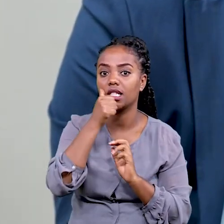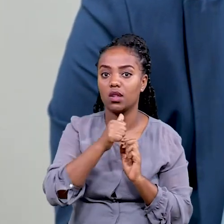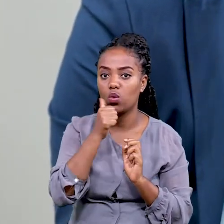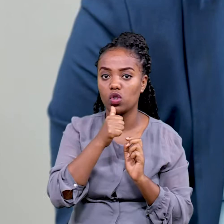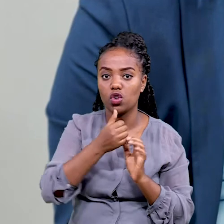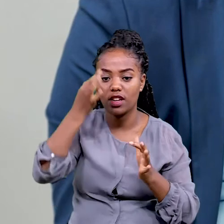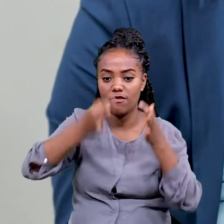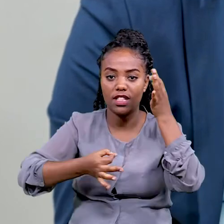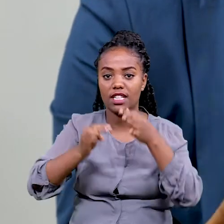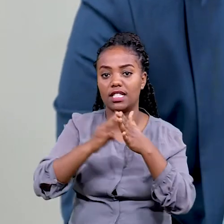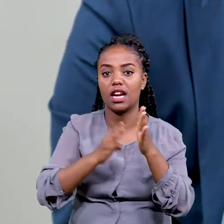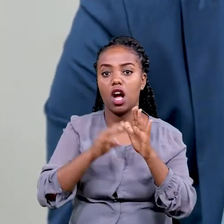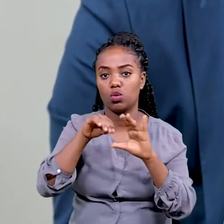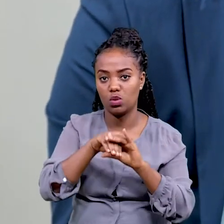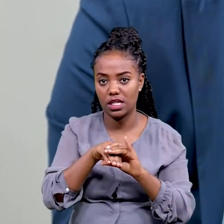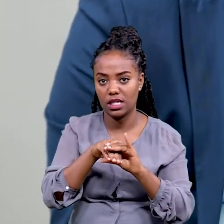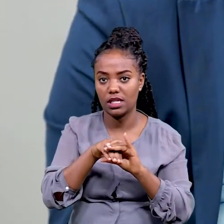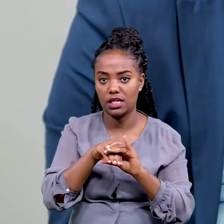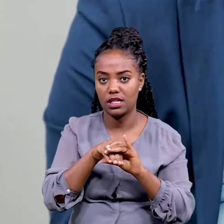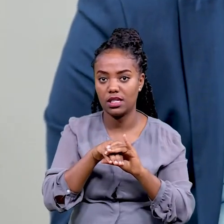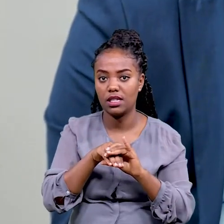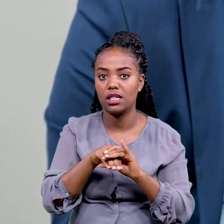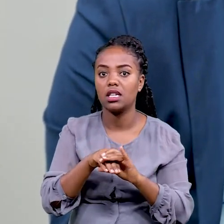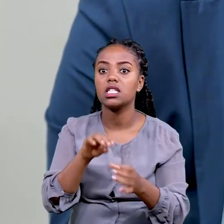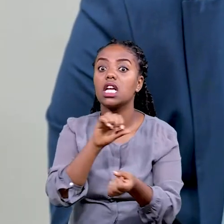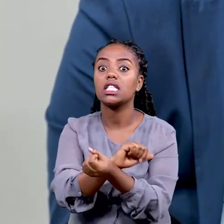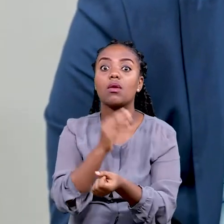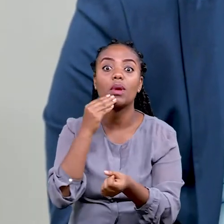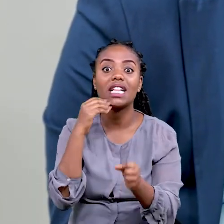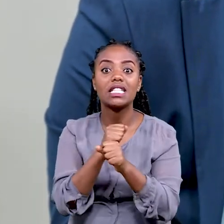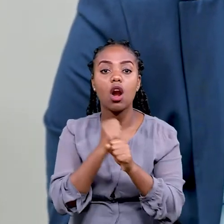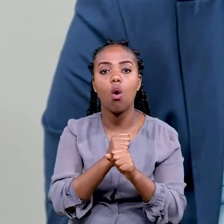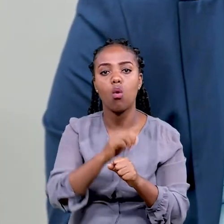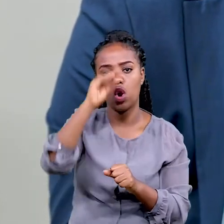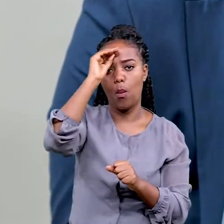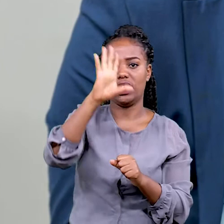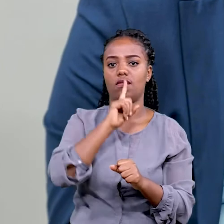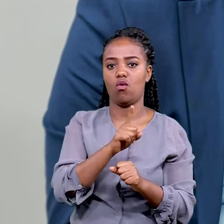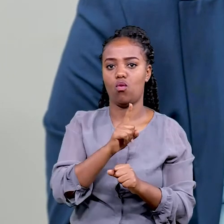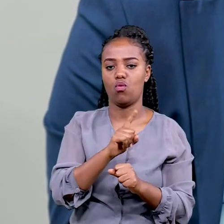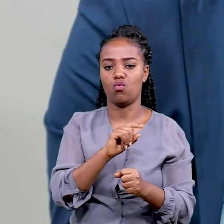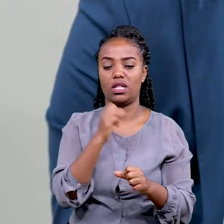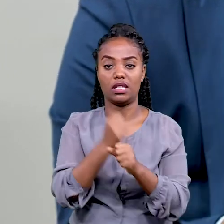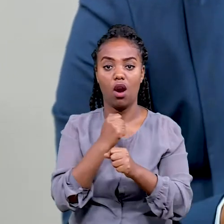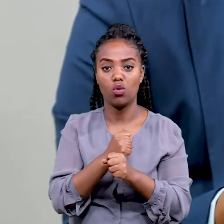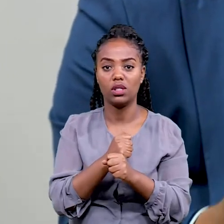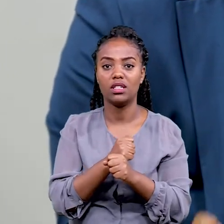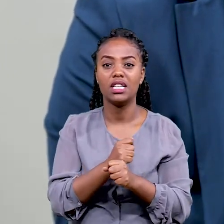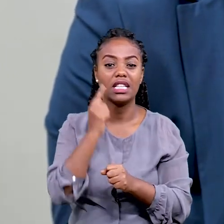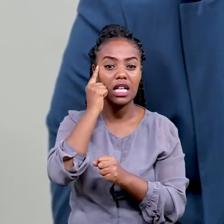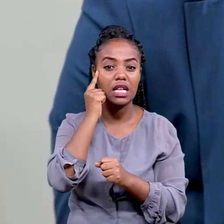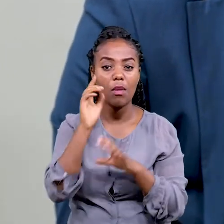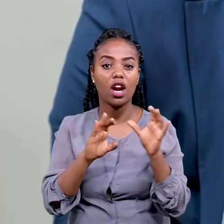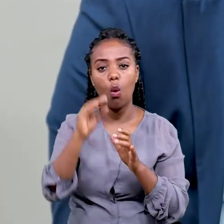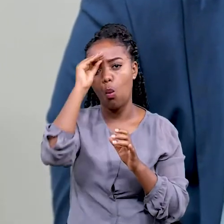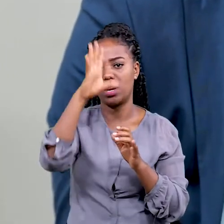ሴቶች የፍትህ ስርዓት ውስጥ እንትን እንዳይላቸው ያደርጋል። ማረሚያ ቤቶች የተሰሩት ለወንድ ነው፣ የተሰሩት በወንድ ነው፣ የተሰሩት አሳቢ